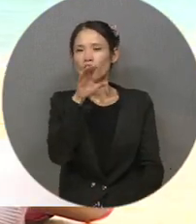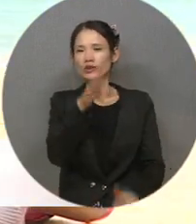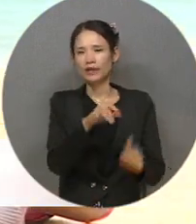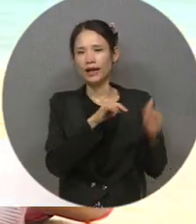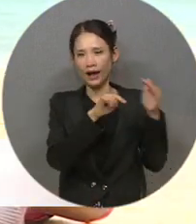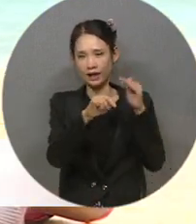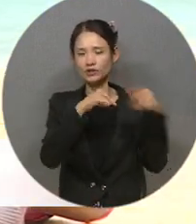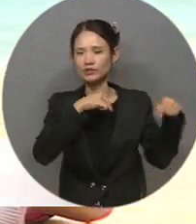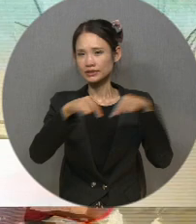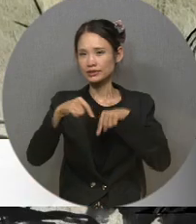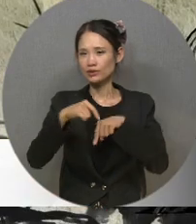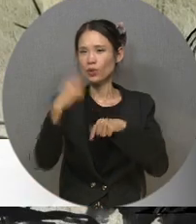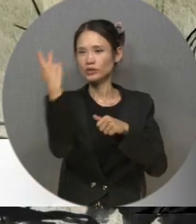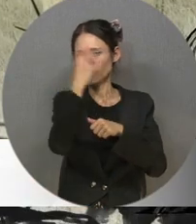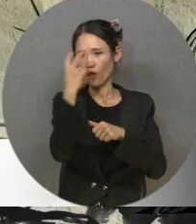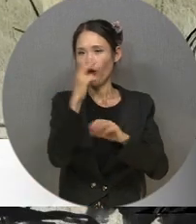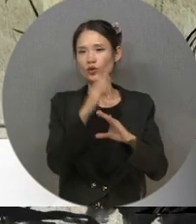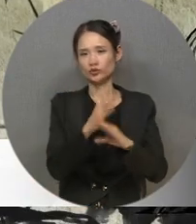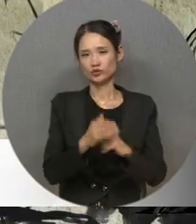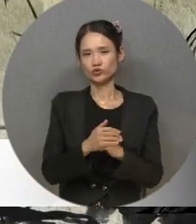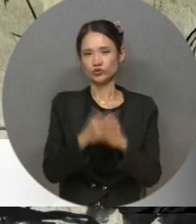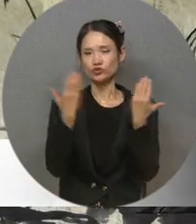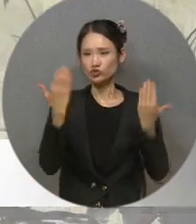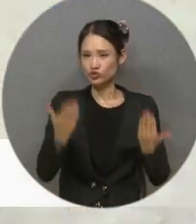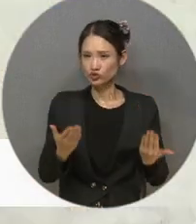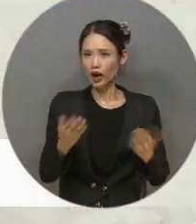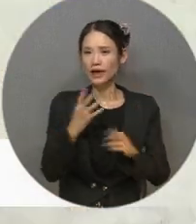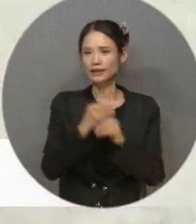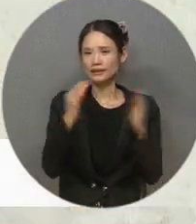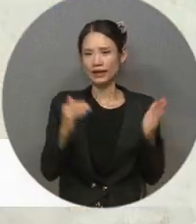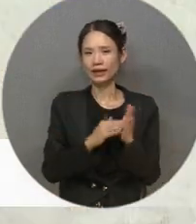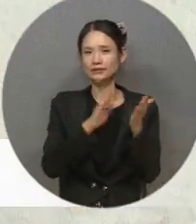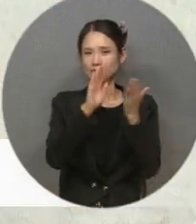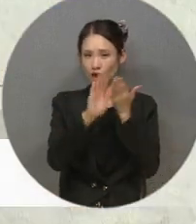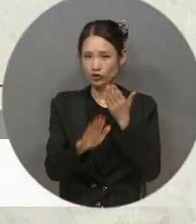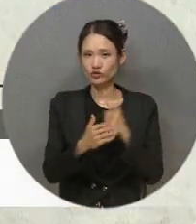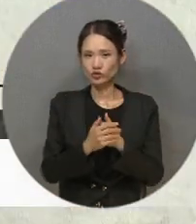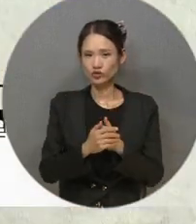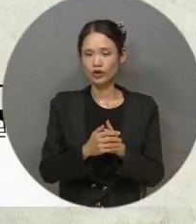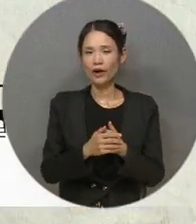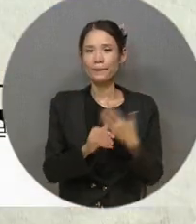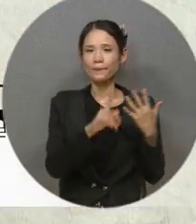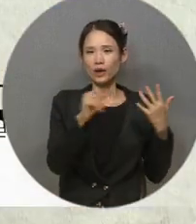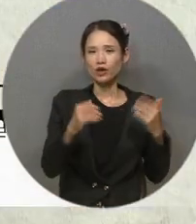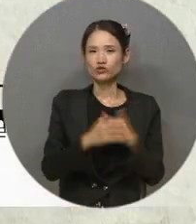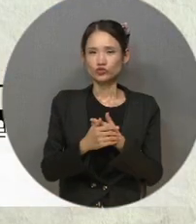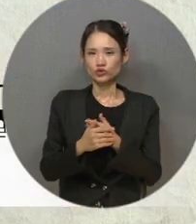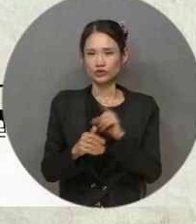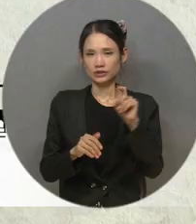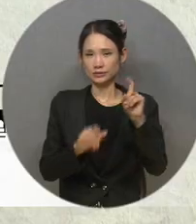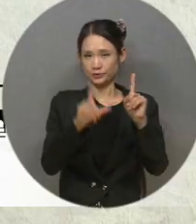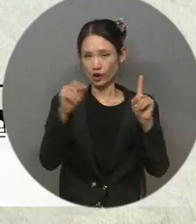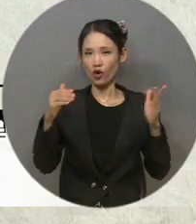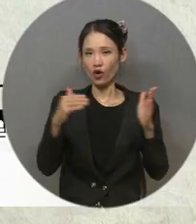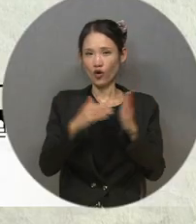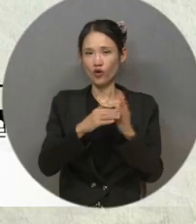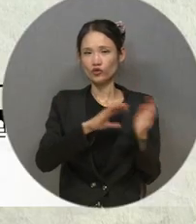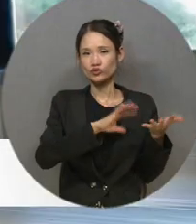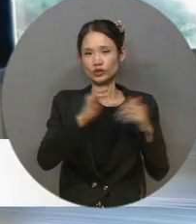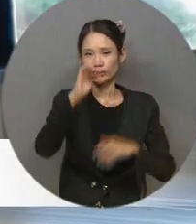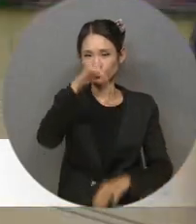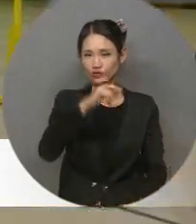있습니다. 휴가철이 끝나면 다음 달부터 오는 11월까지 국제 수묵